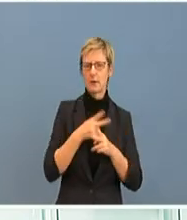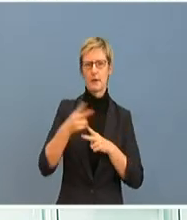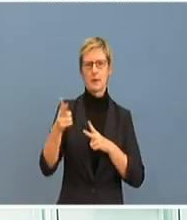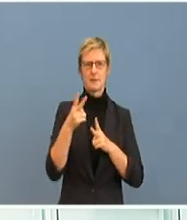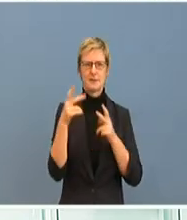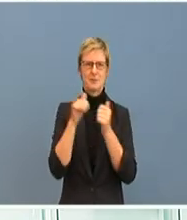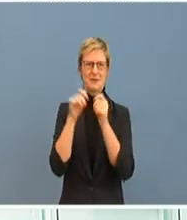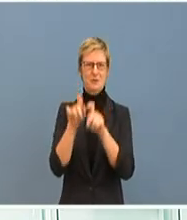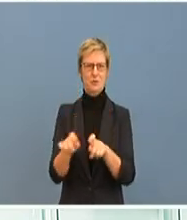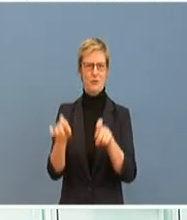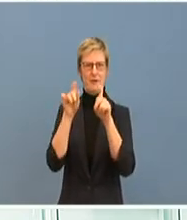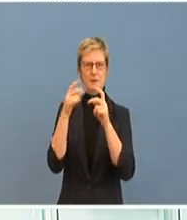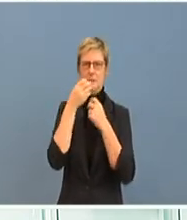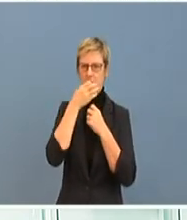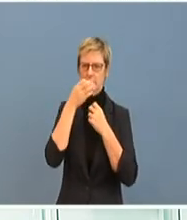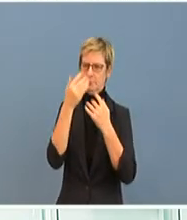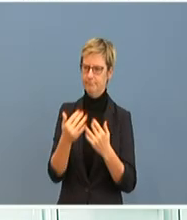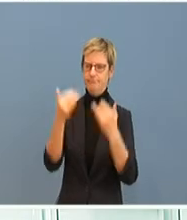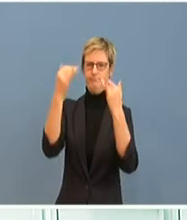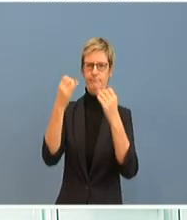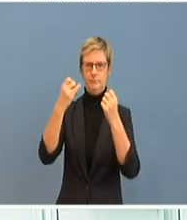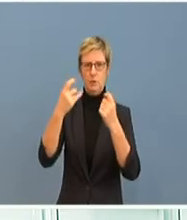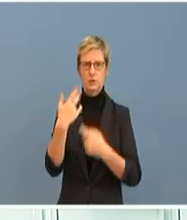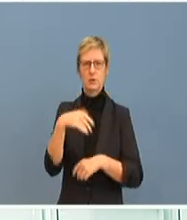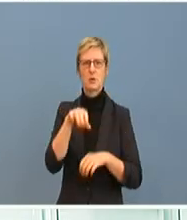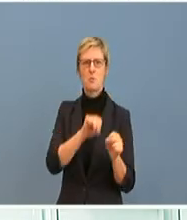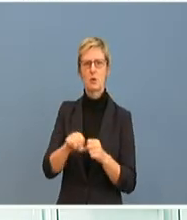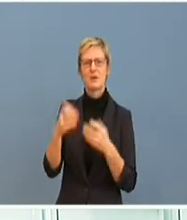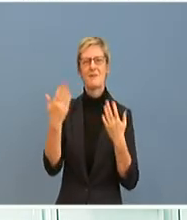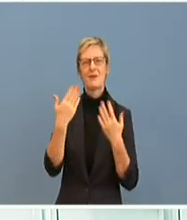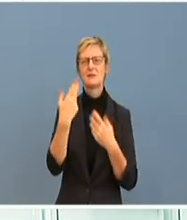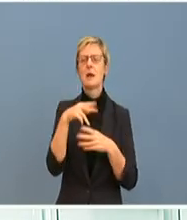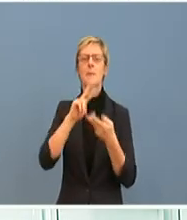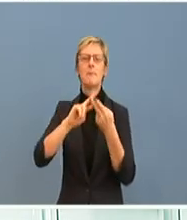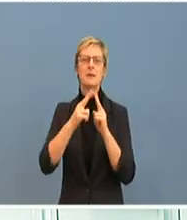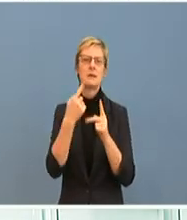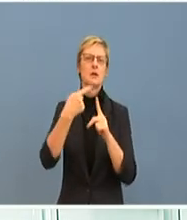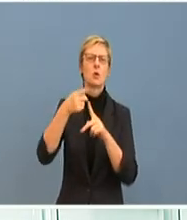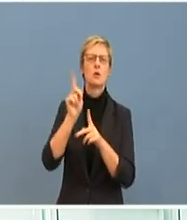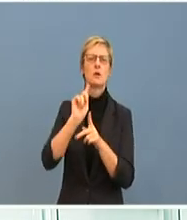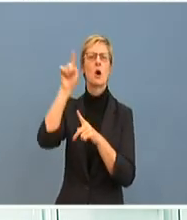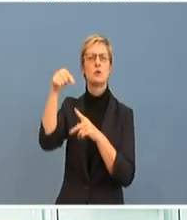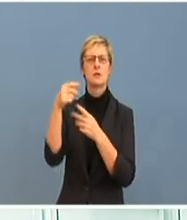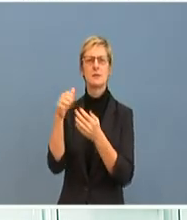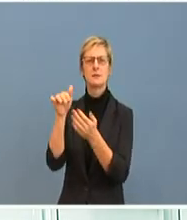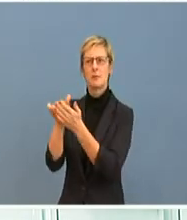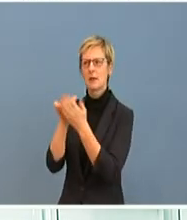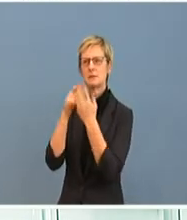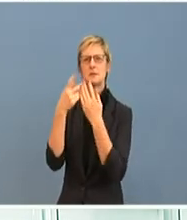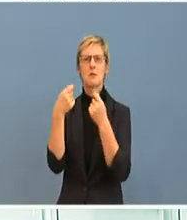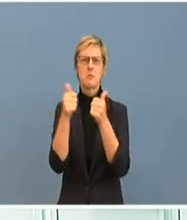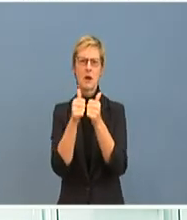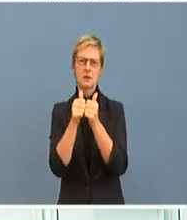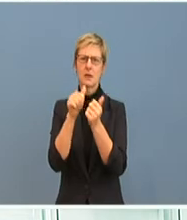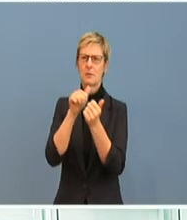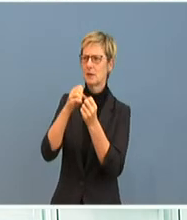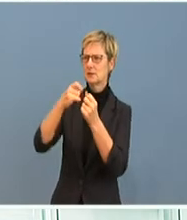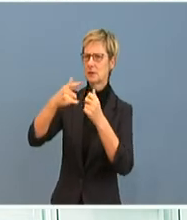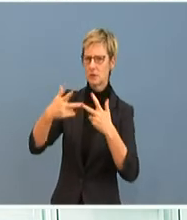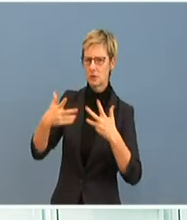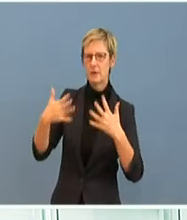unsere Mitglieder und die Mitglieder eines Partnervereins, des Vereins der ausländischen Presse, hier ihre Fragen stellen können, so wie an